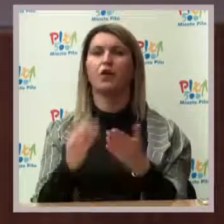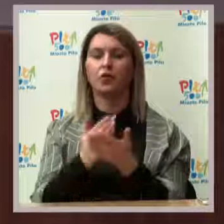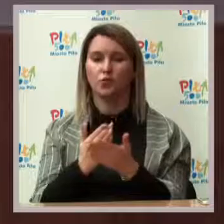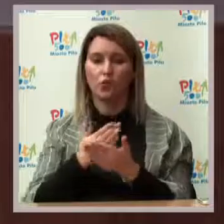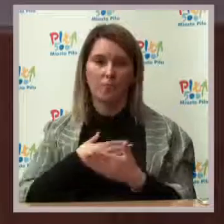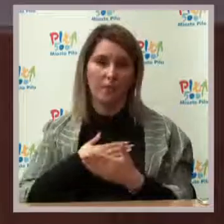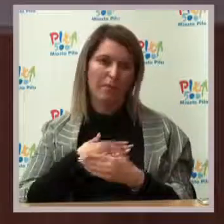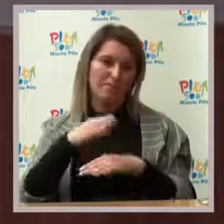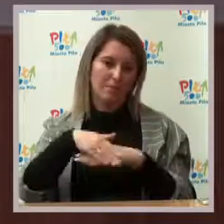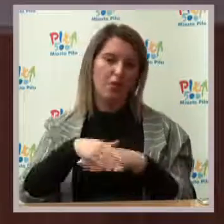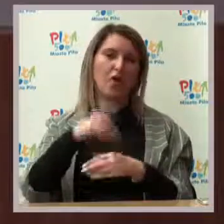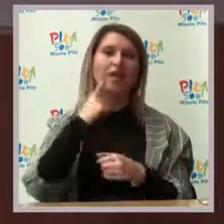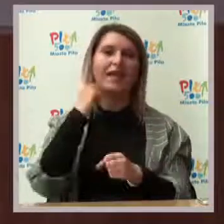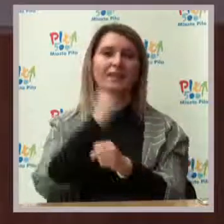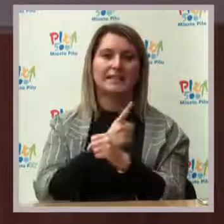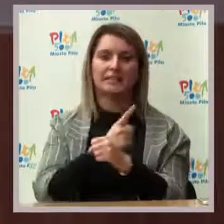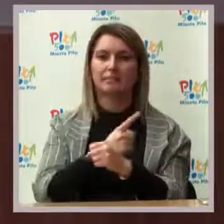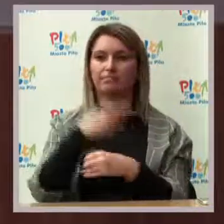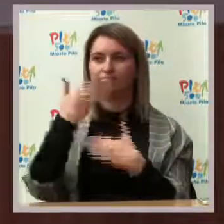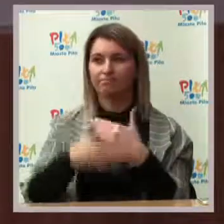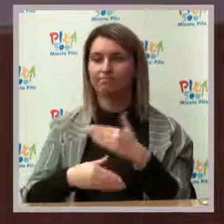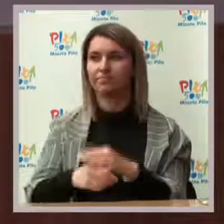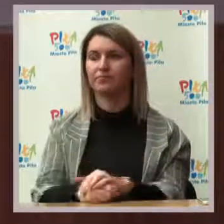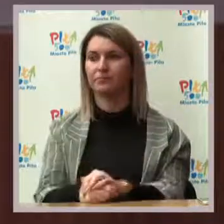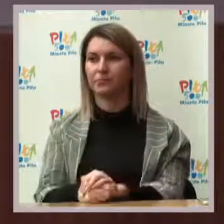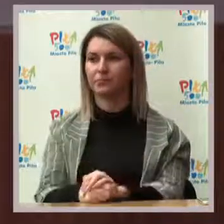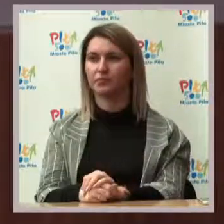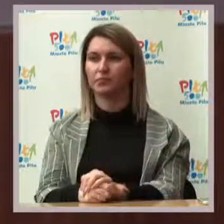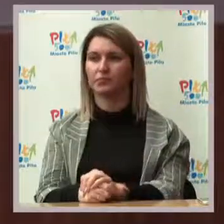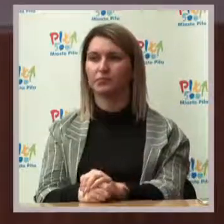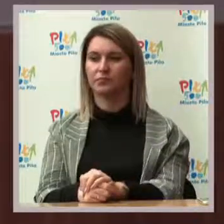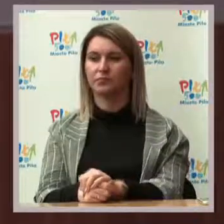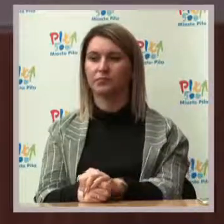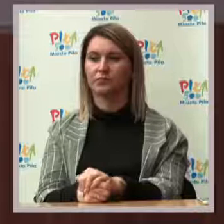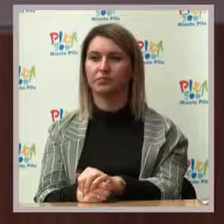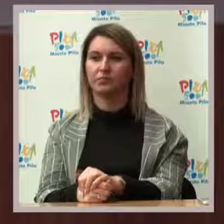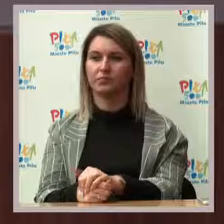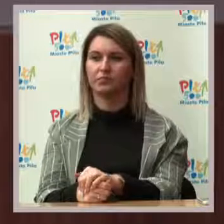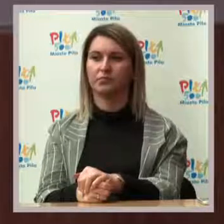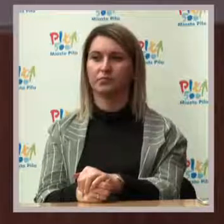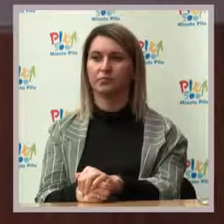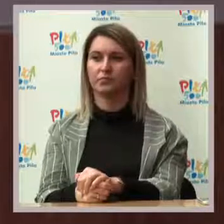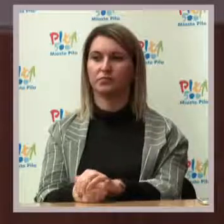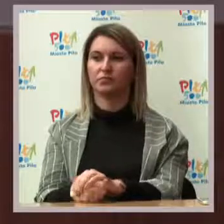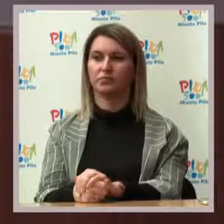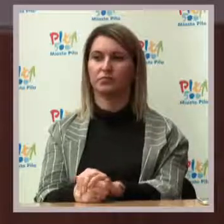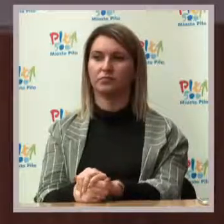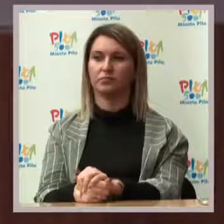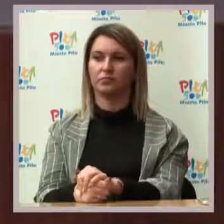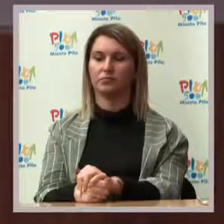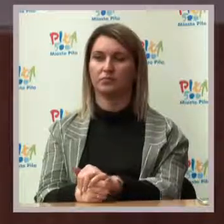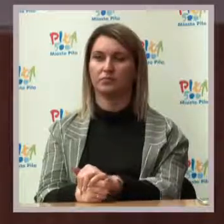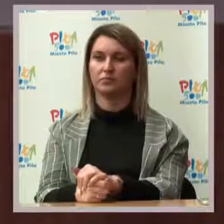decyzji różnych środowiskowych, takich, które umożliwią złożenie wniosku do Urzędu